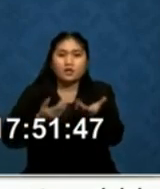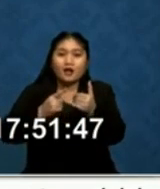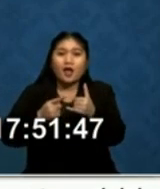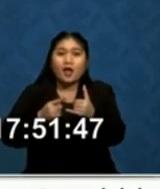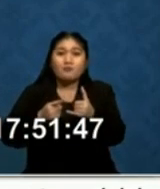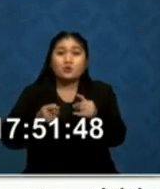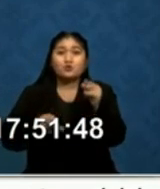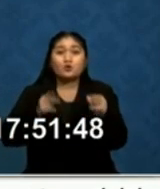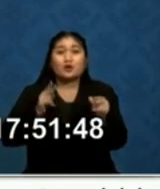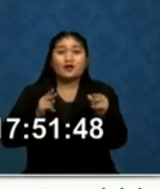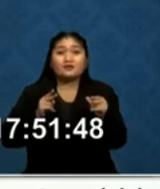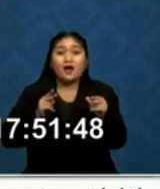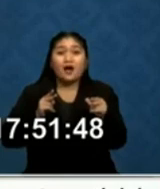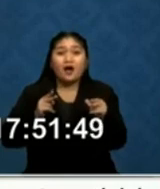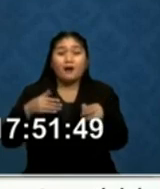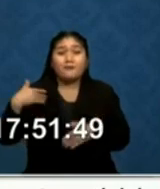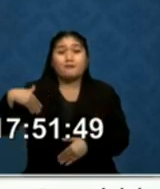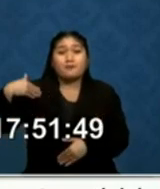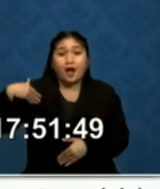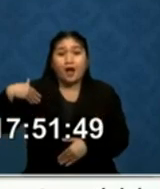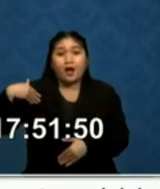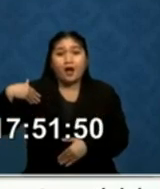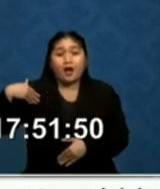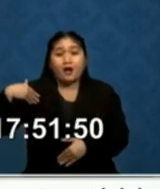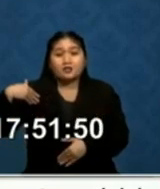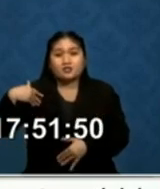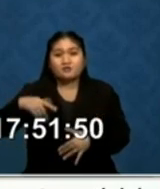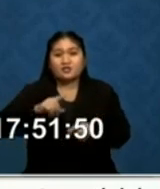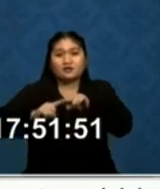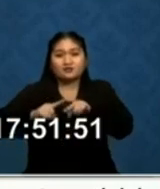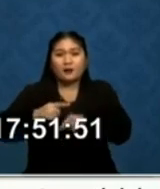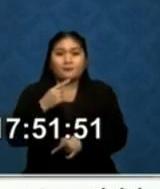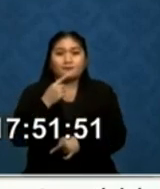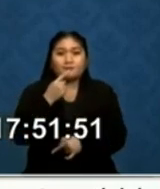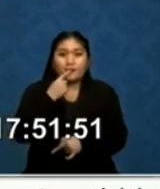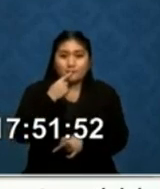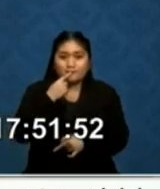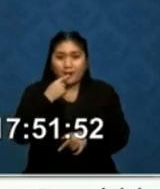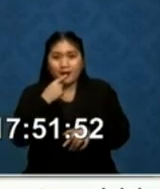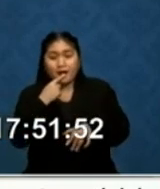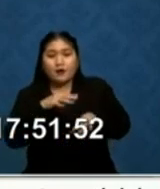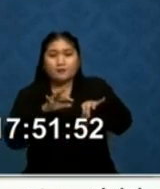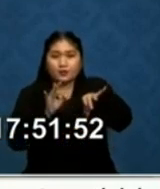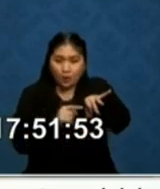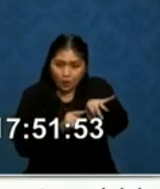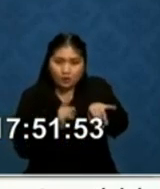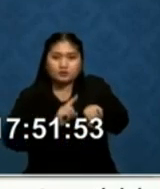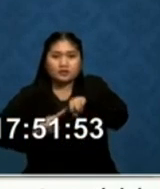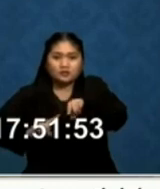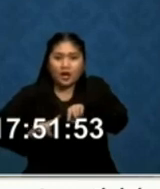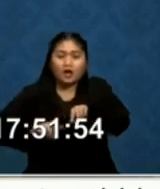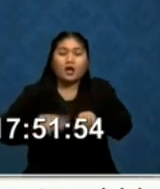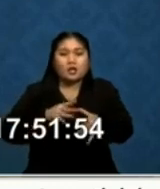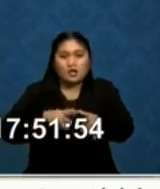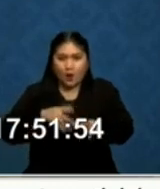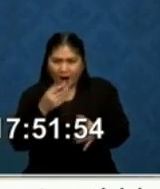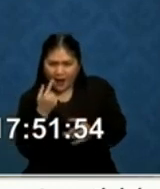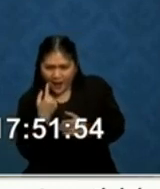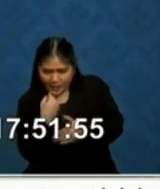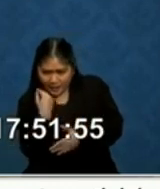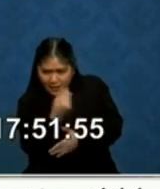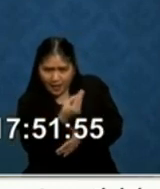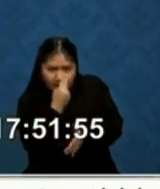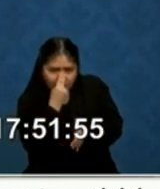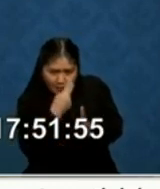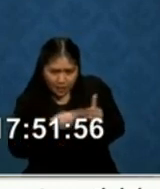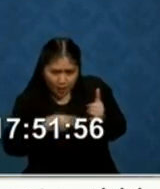ผ้าที่มีอวัยวะครบนะคะมีปากช่องคลอดเพื่อเป็นสื่อกลางในการสื่อสารให้กับเด็กที่ถูกล่ว